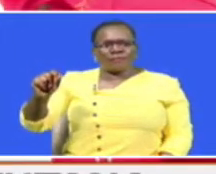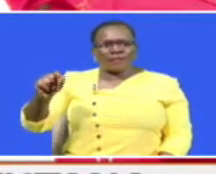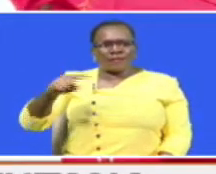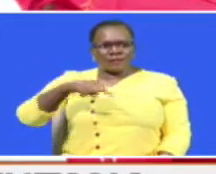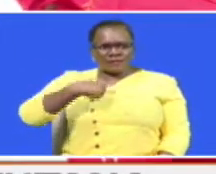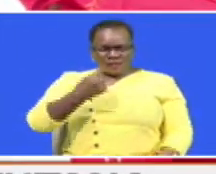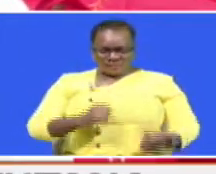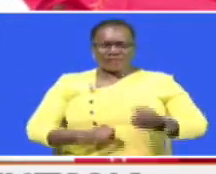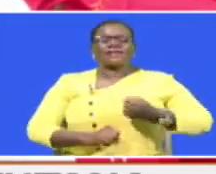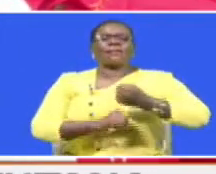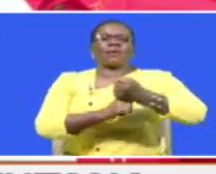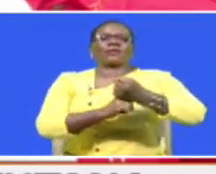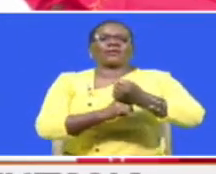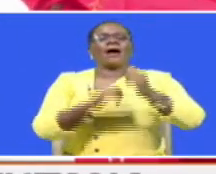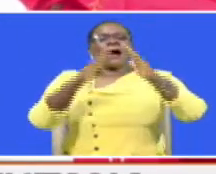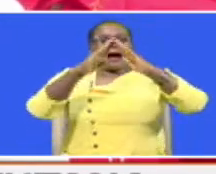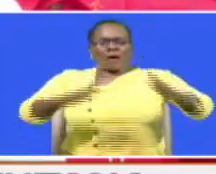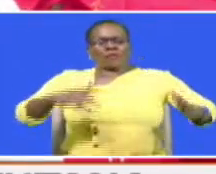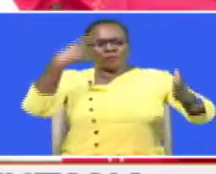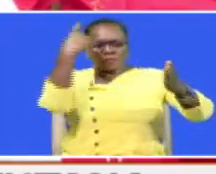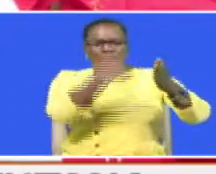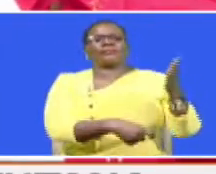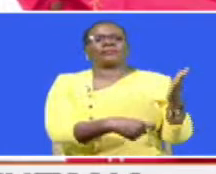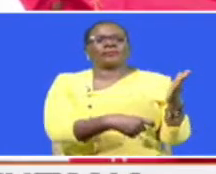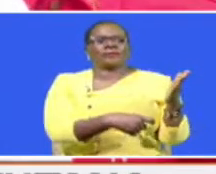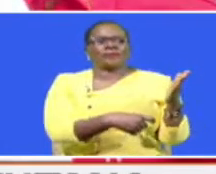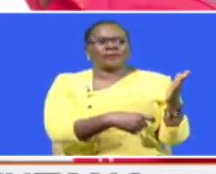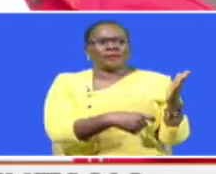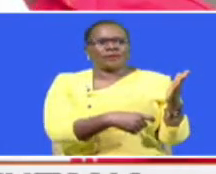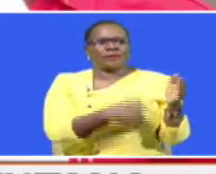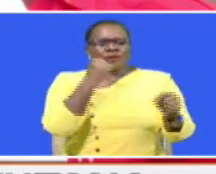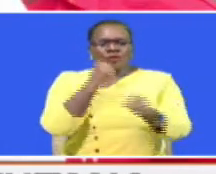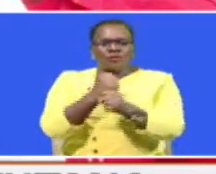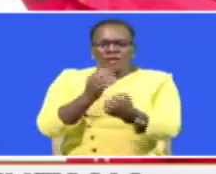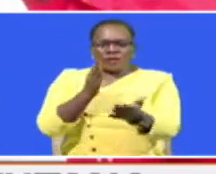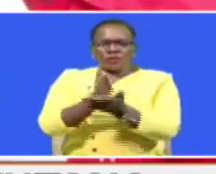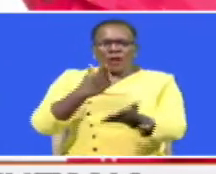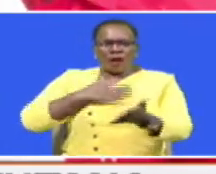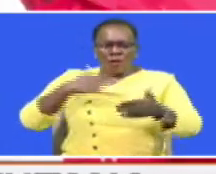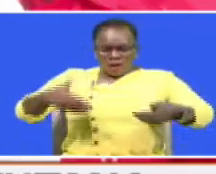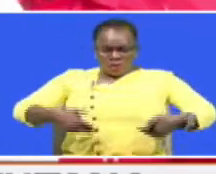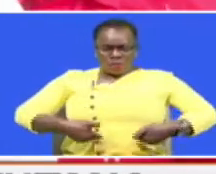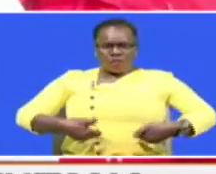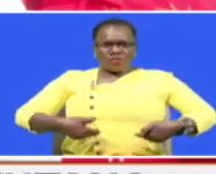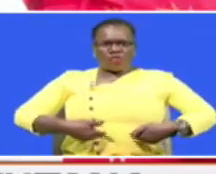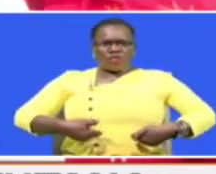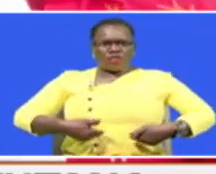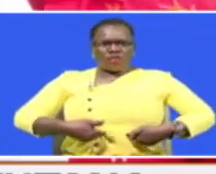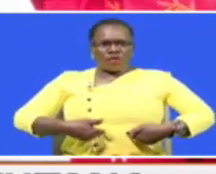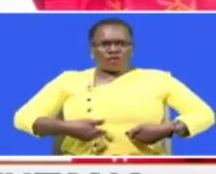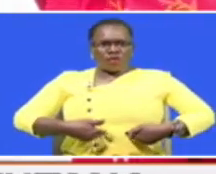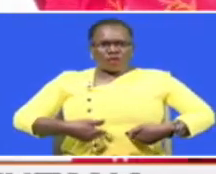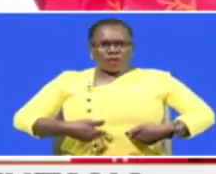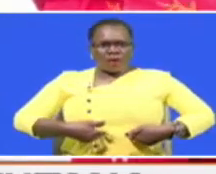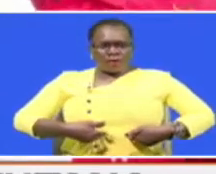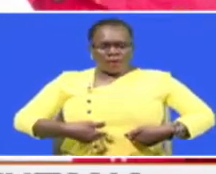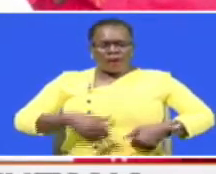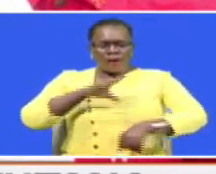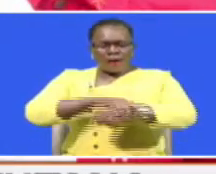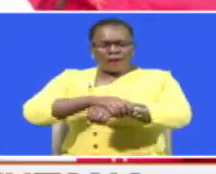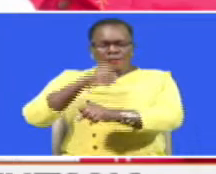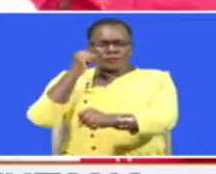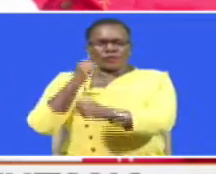are in support of the housing levy to ensure that our youth are get